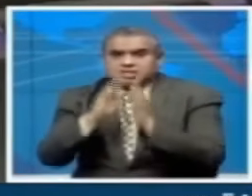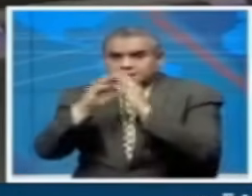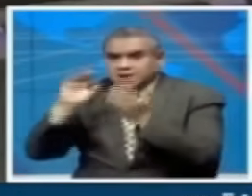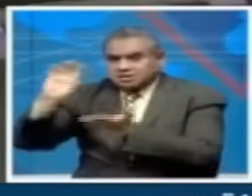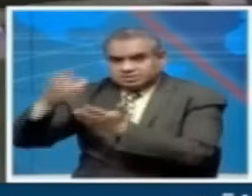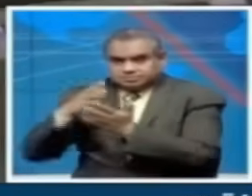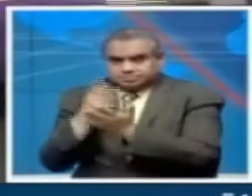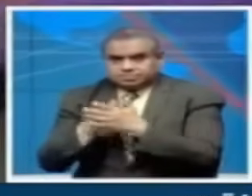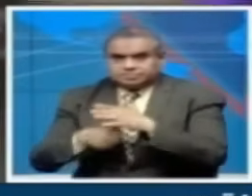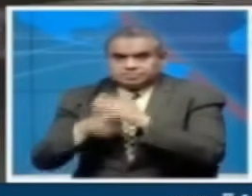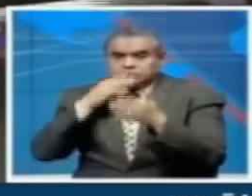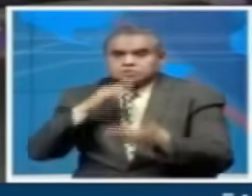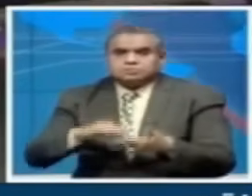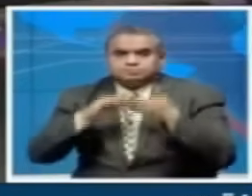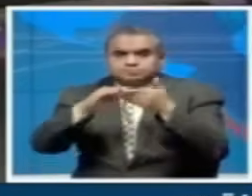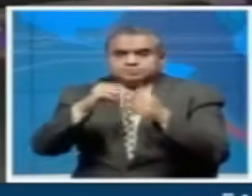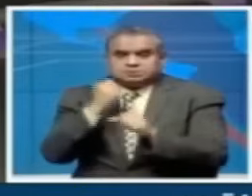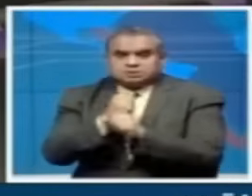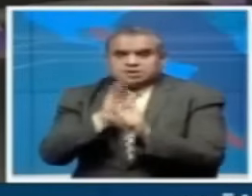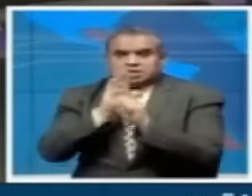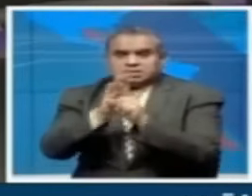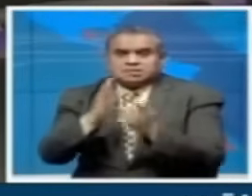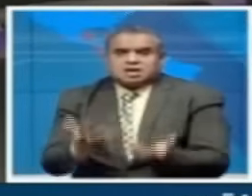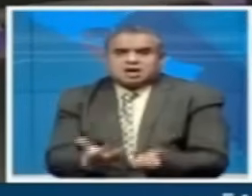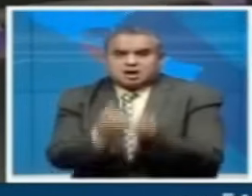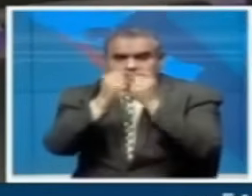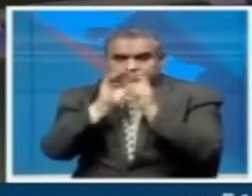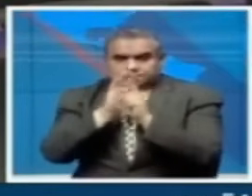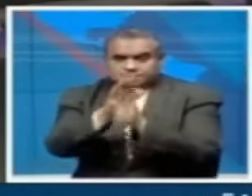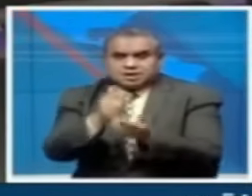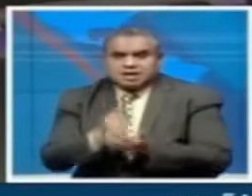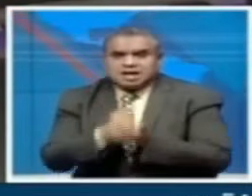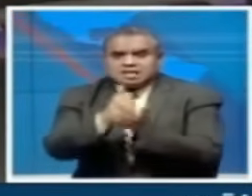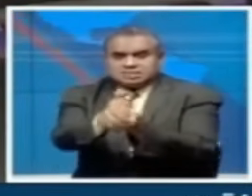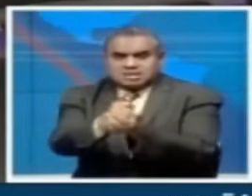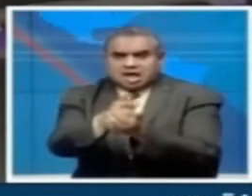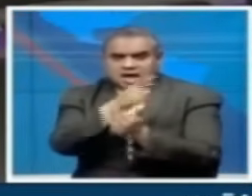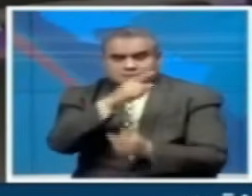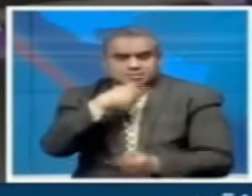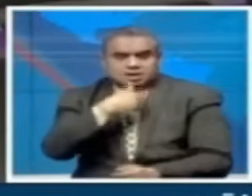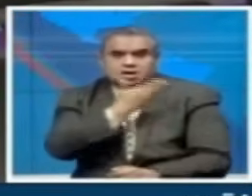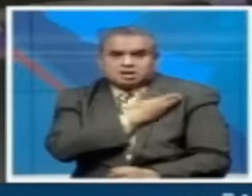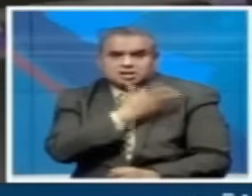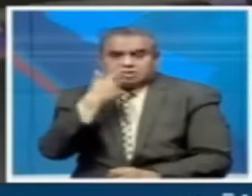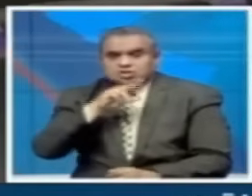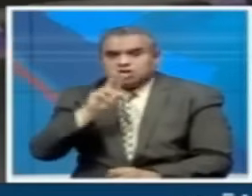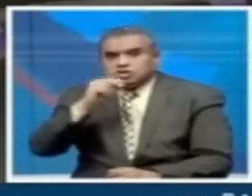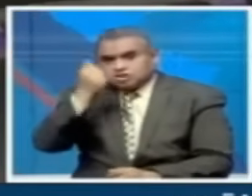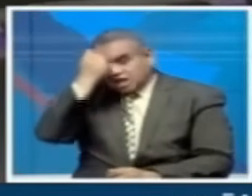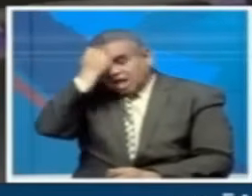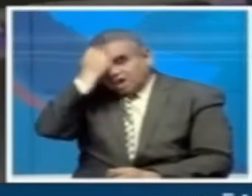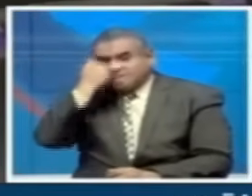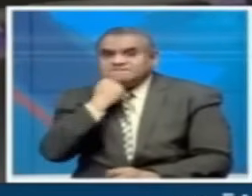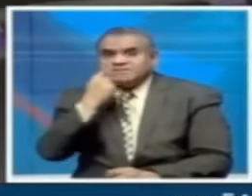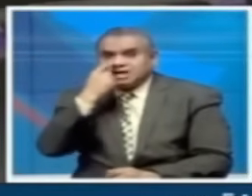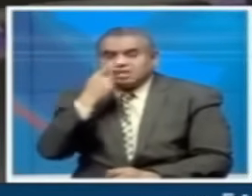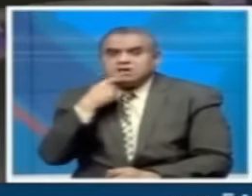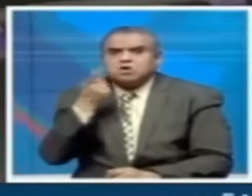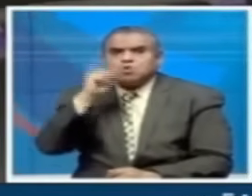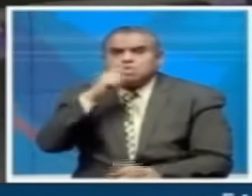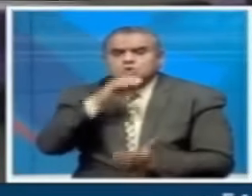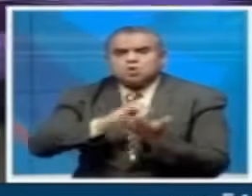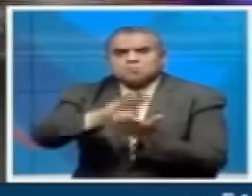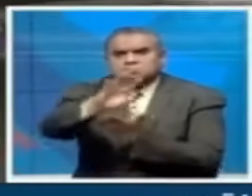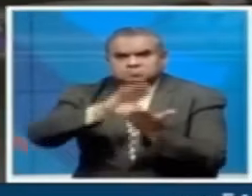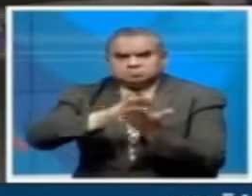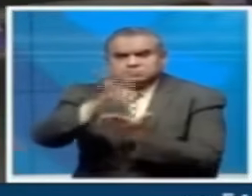والتي تساعد بقوة في دعم قطاع غزة. يمكن المساعدات المصرية تجاوزت 20,000 طن من المساعدات. الشاحنات